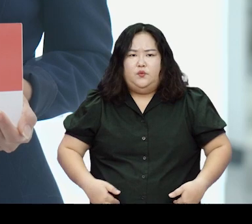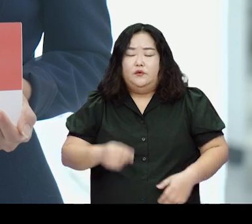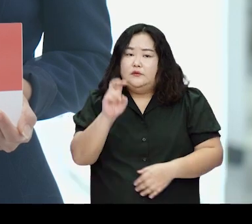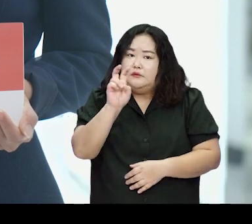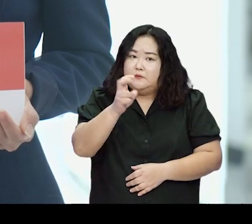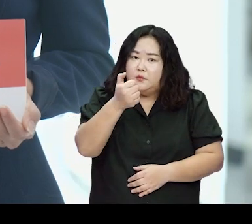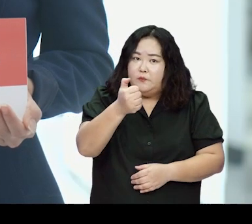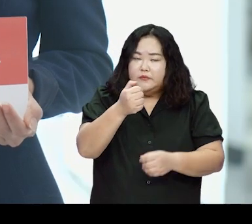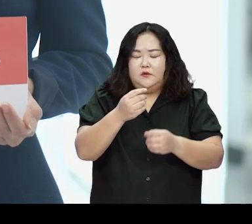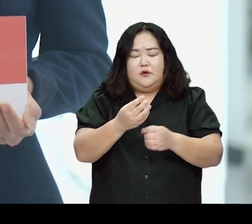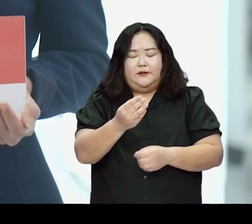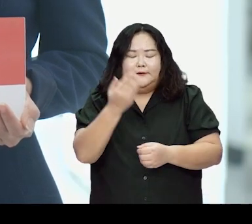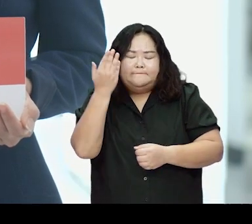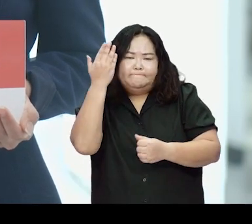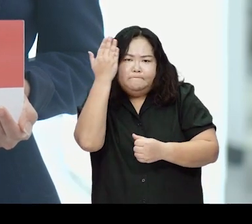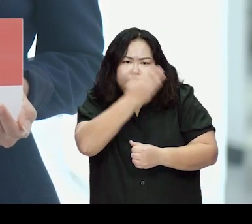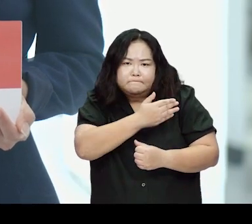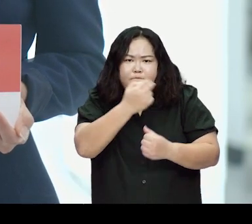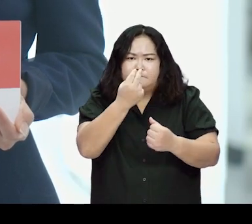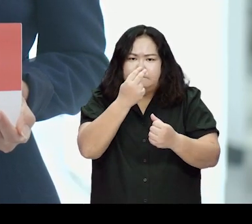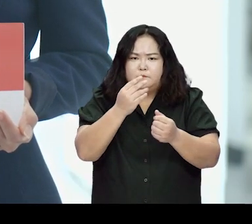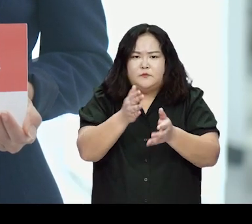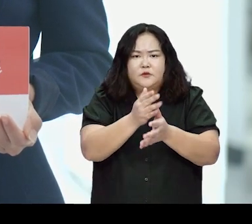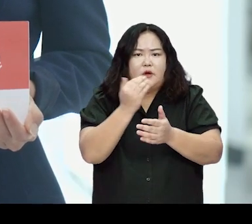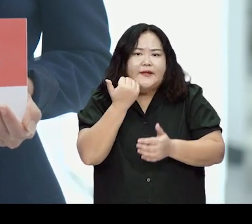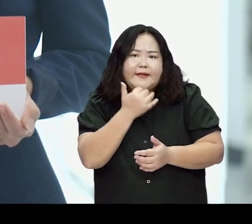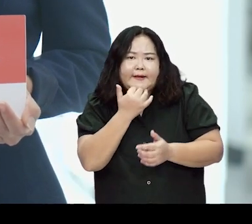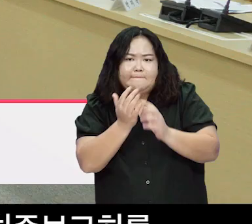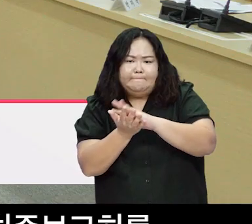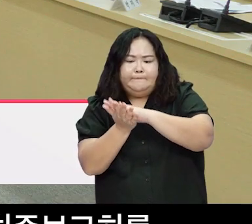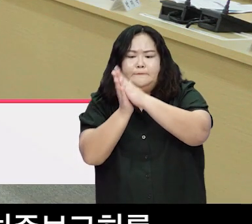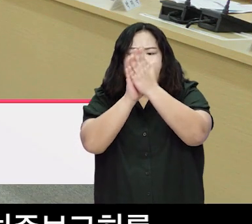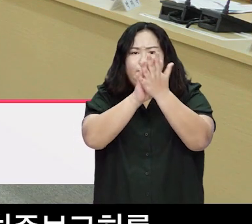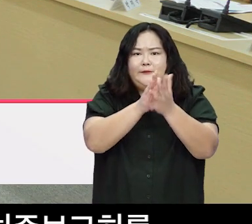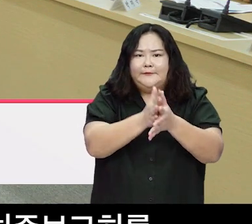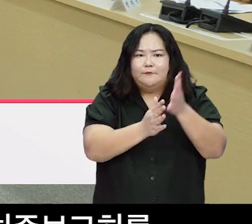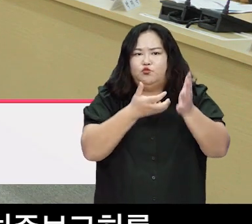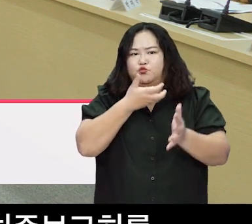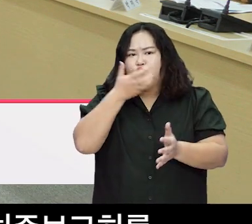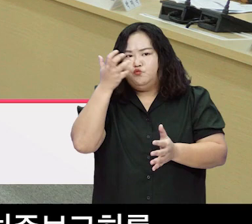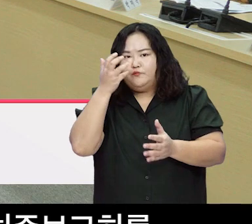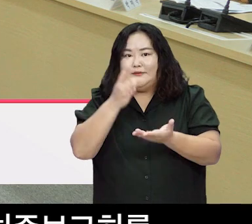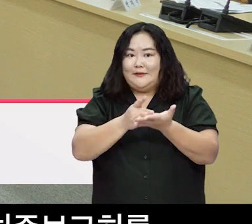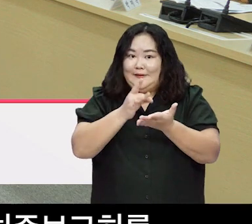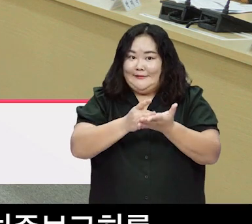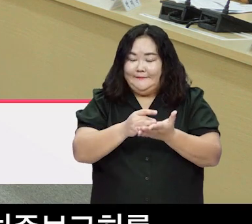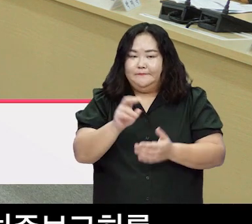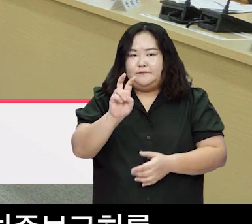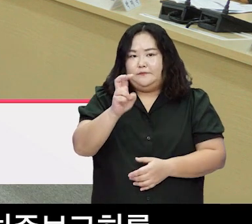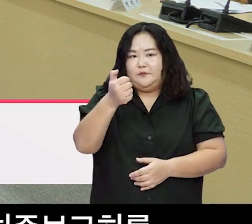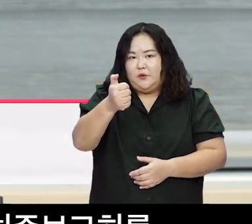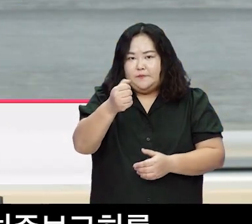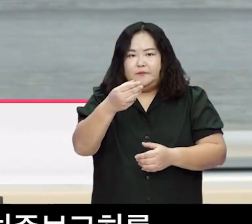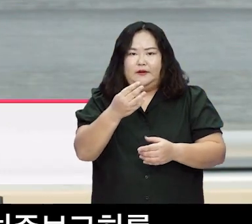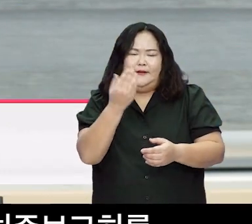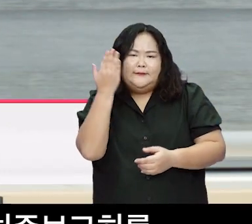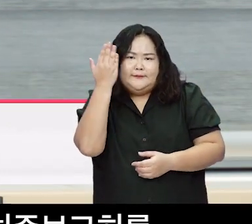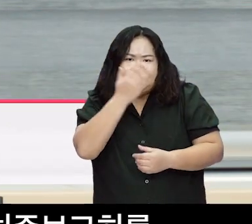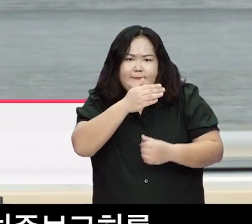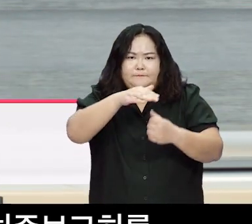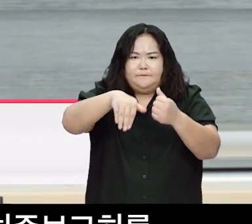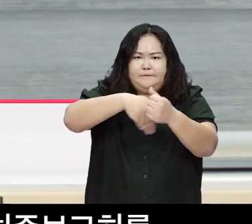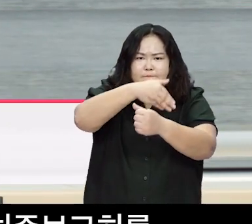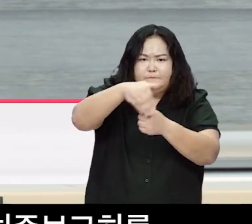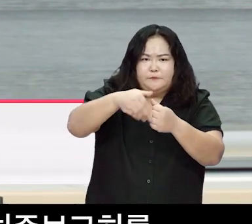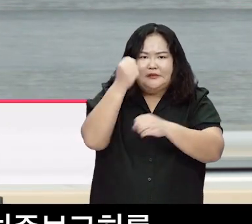2050년 탄소 중립을 실천하는 녹색 도시를 꿈꿉니다 천안시가 지난 14일 천안시 2050 탄소 중립